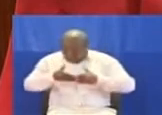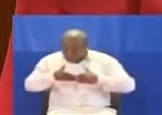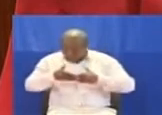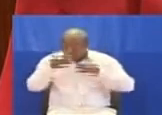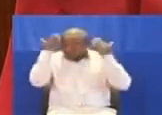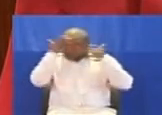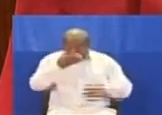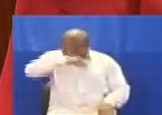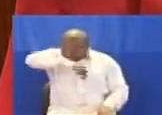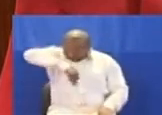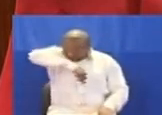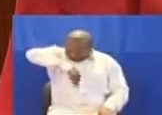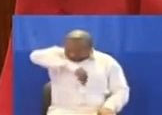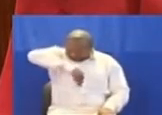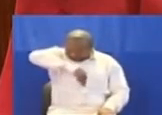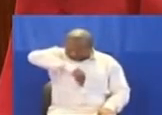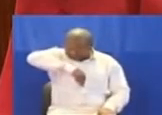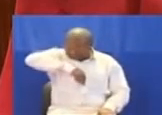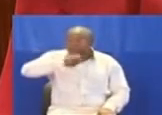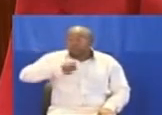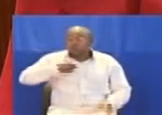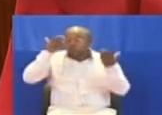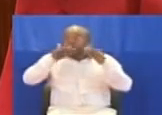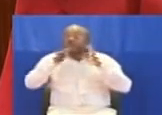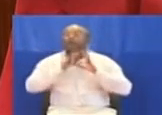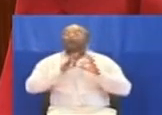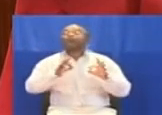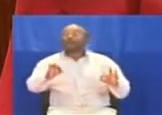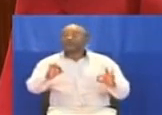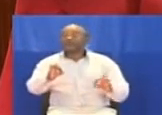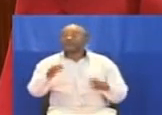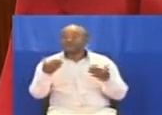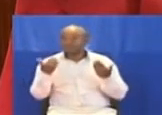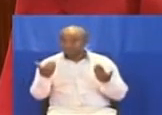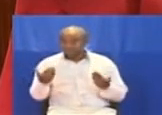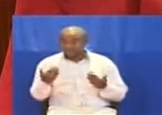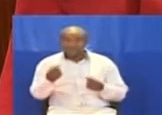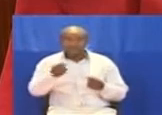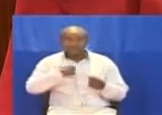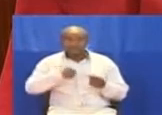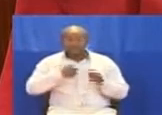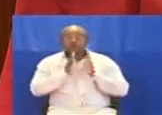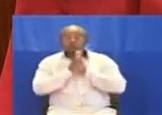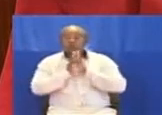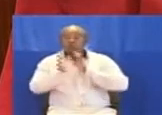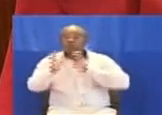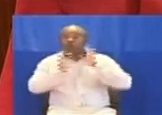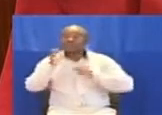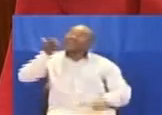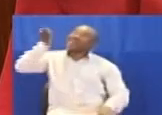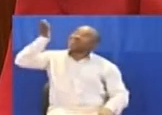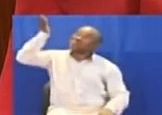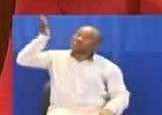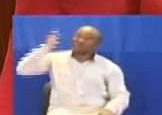ukiwa umetulia, ni wakati mzuri sana wa kuwasiliana na Mwenyezi Mungu.